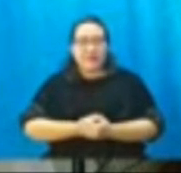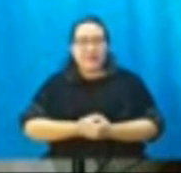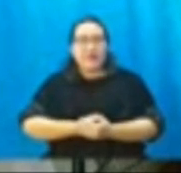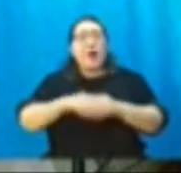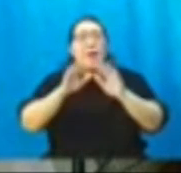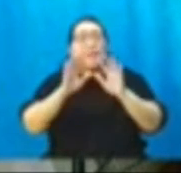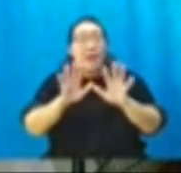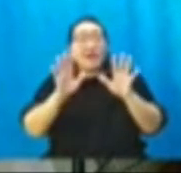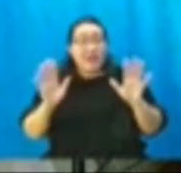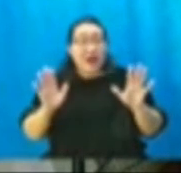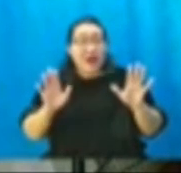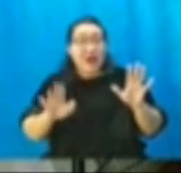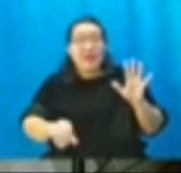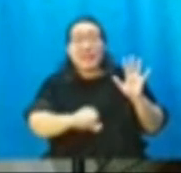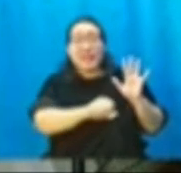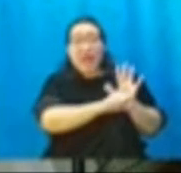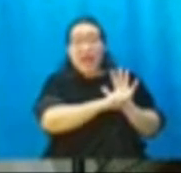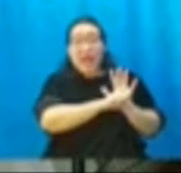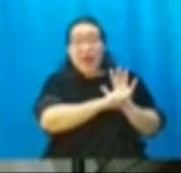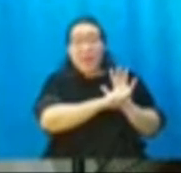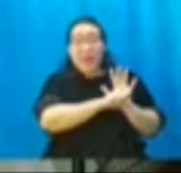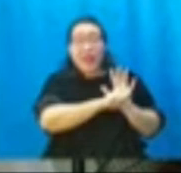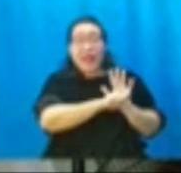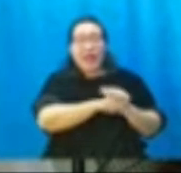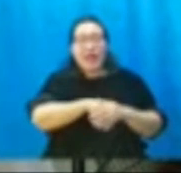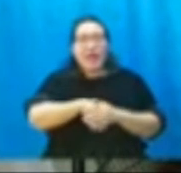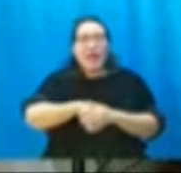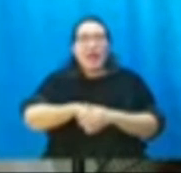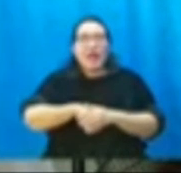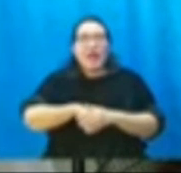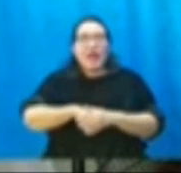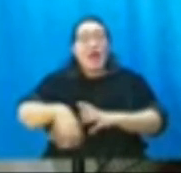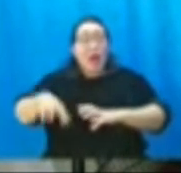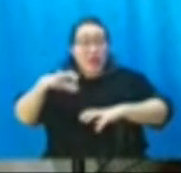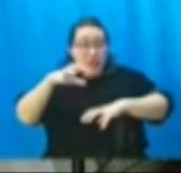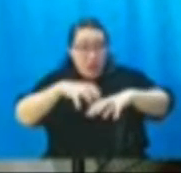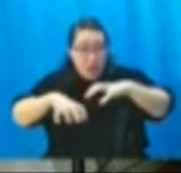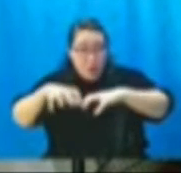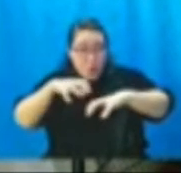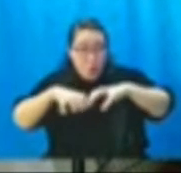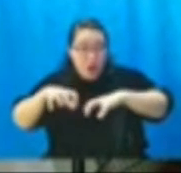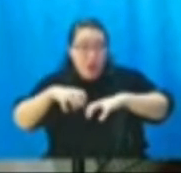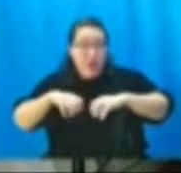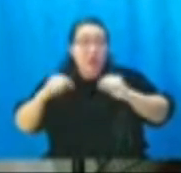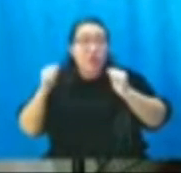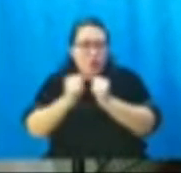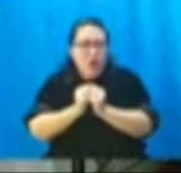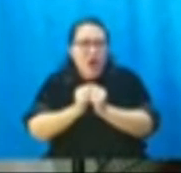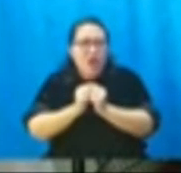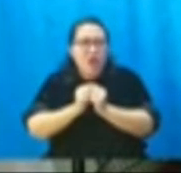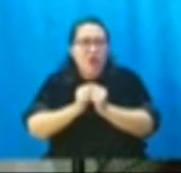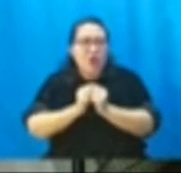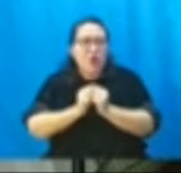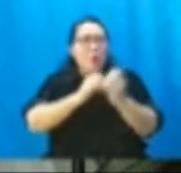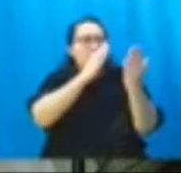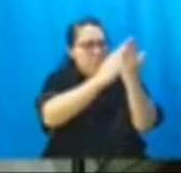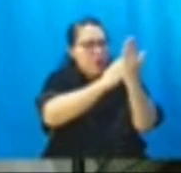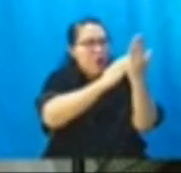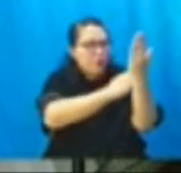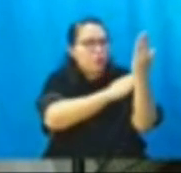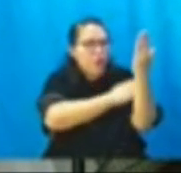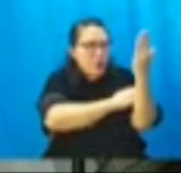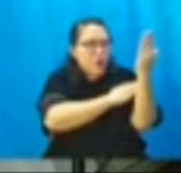tak hanya bisa dilayani dengan syarat-syarat yang sangat ketat Hai demi